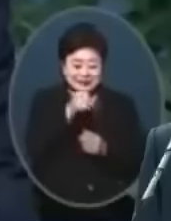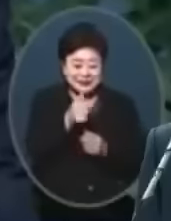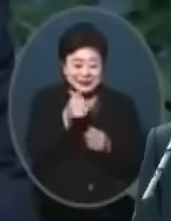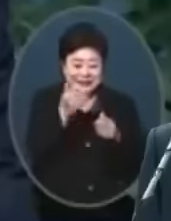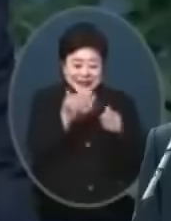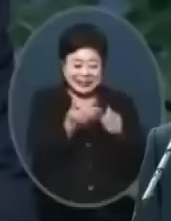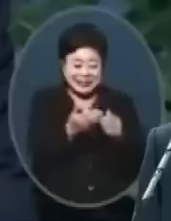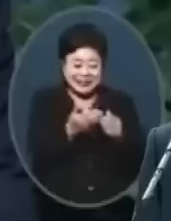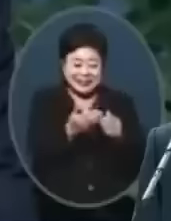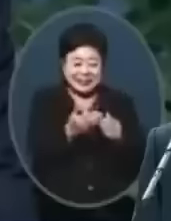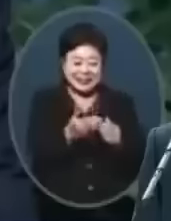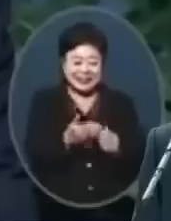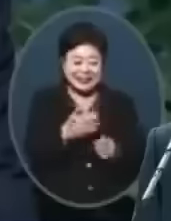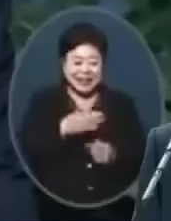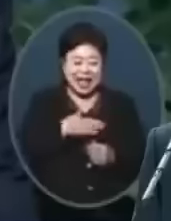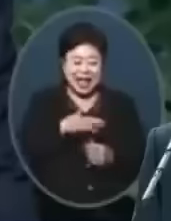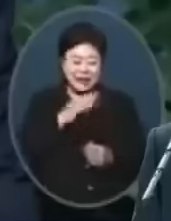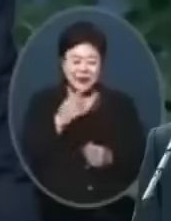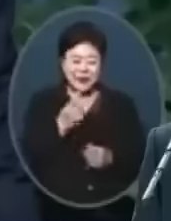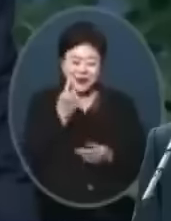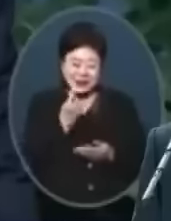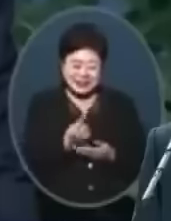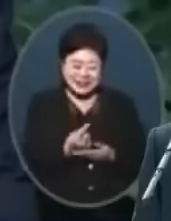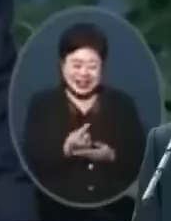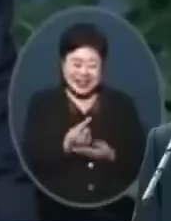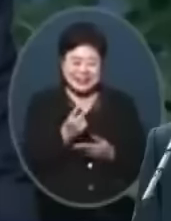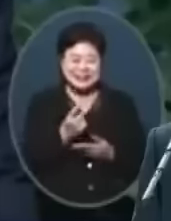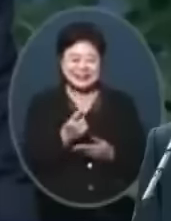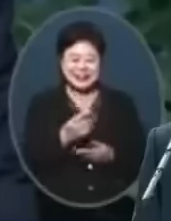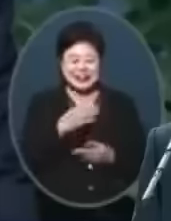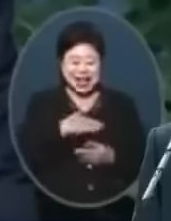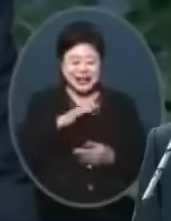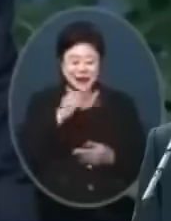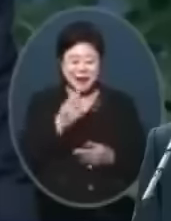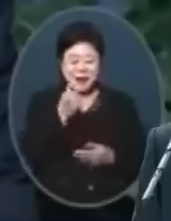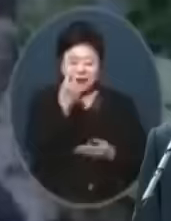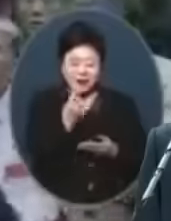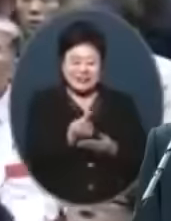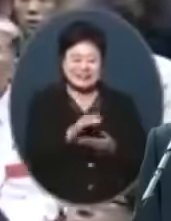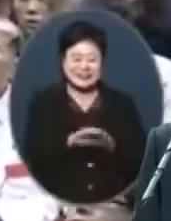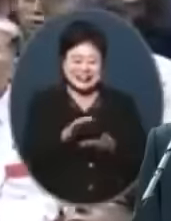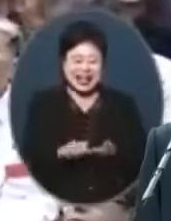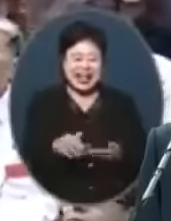하나님에게 저도 여기 와 있습니다. 그렇게 말씀하십시오. 저도 여기 와 있습니다.